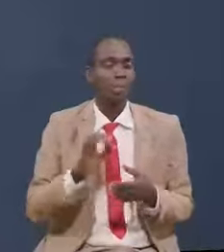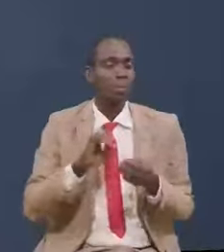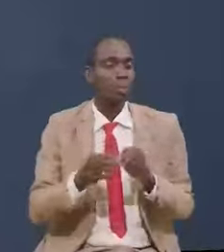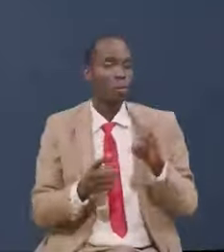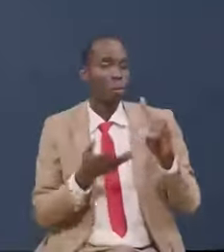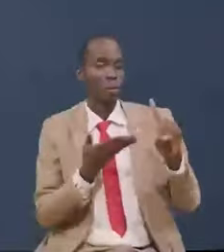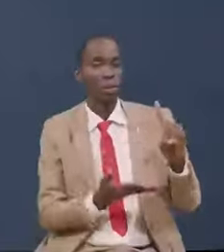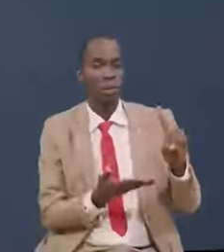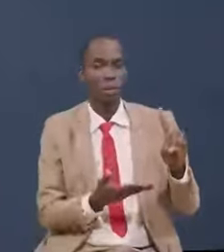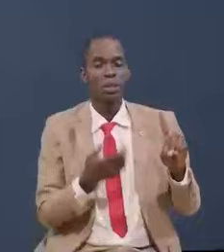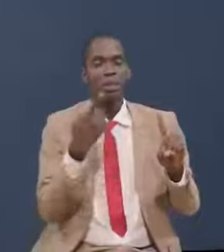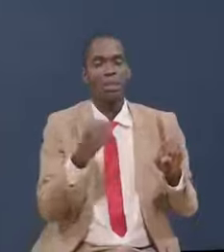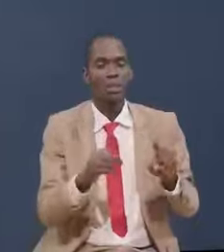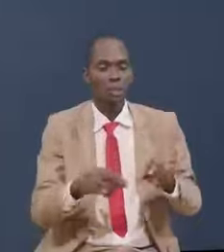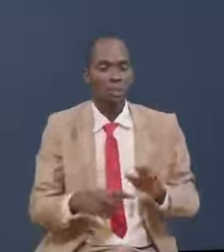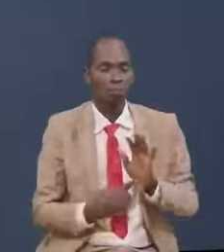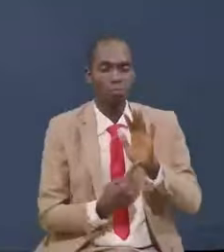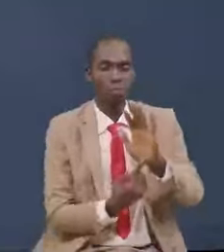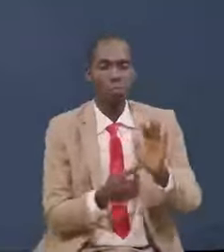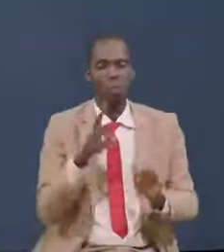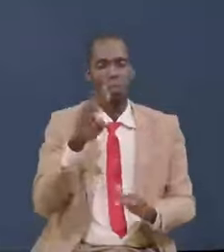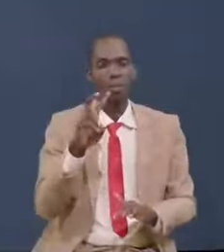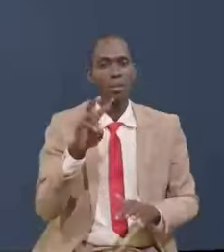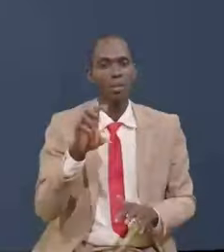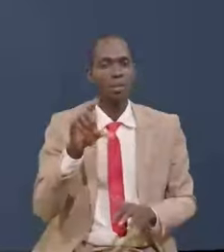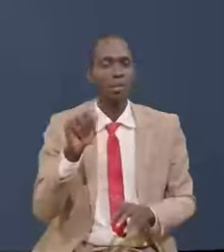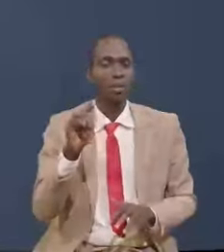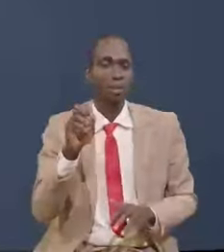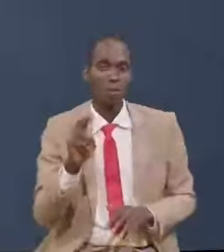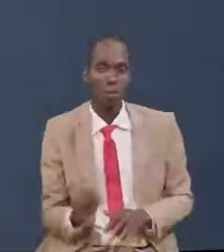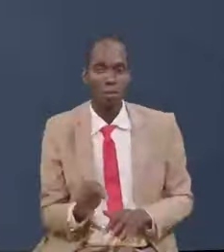Vous remarquez ici premièrement la révélation.